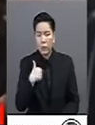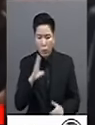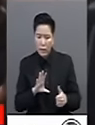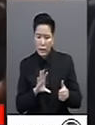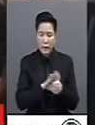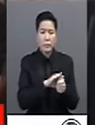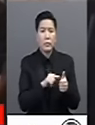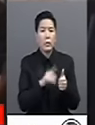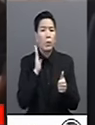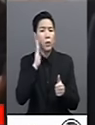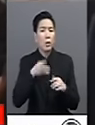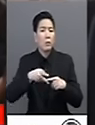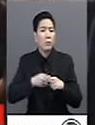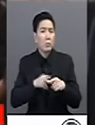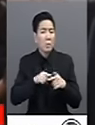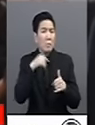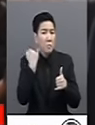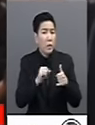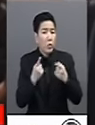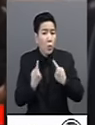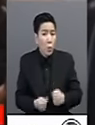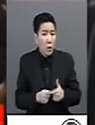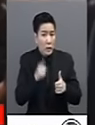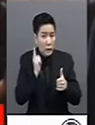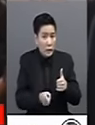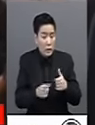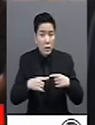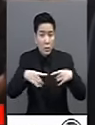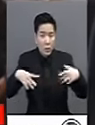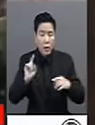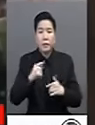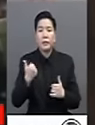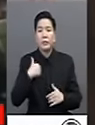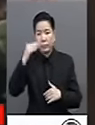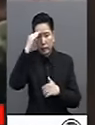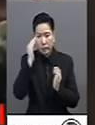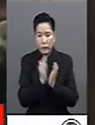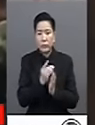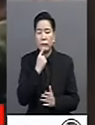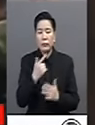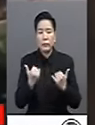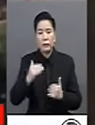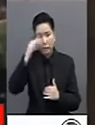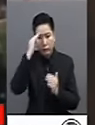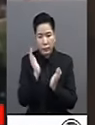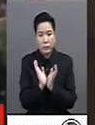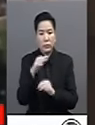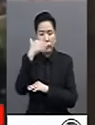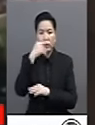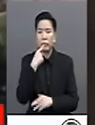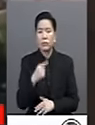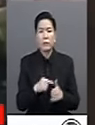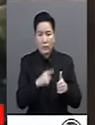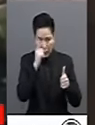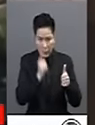ยโจที่เป็นมือแฮกเกอร์เนี่ยเป็นแพะหรือเปล่านะคะประเด็นนี้ทางตำรวจก็มาชี้แจงค่ะบอกว่าทางสำนักงานตำรวจแห่งชาติยืนยันว่าไม่ใช่แพ